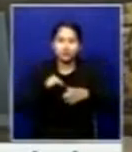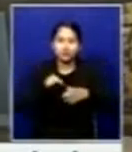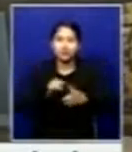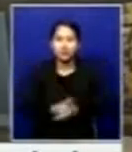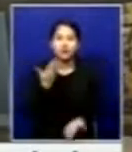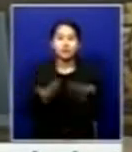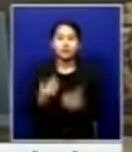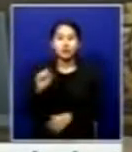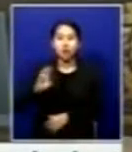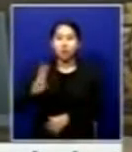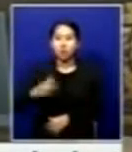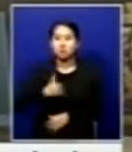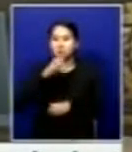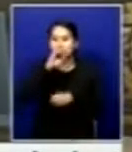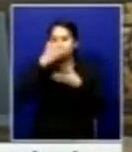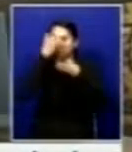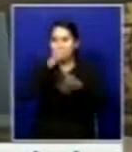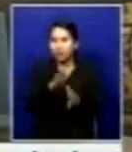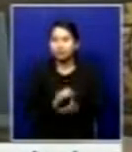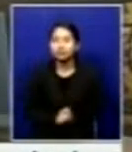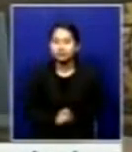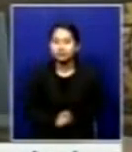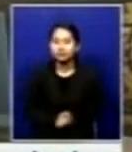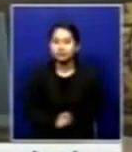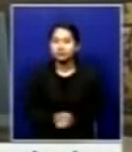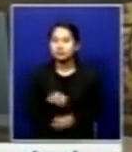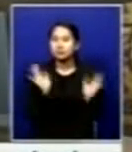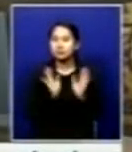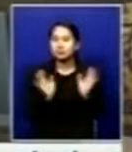สภาไม่ได้ความสนใจเลยปฏิเสธครับ